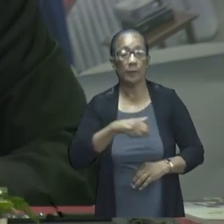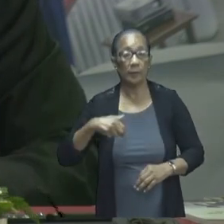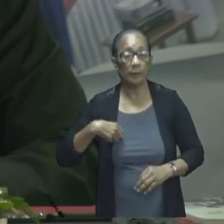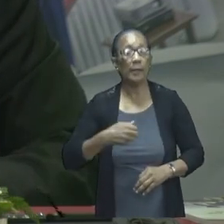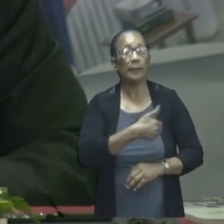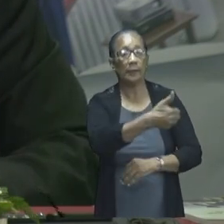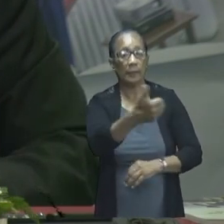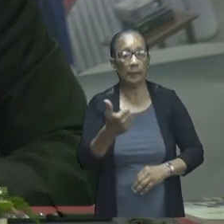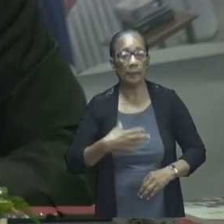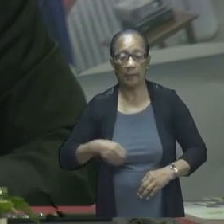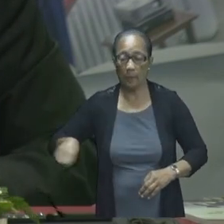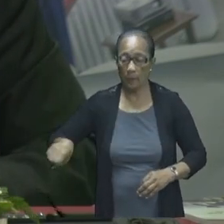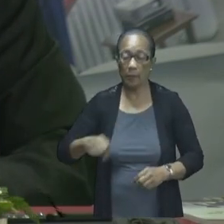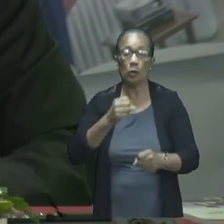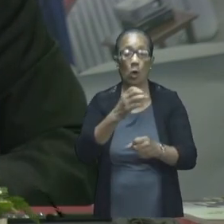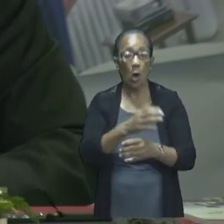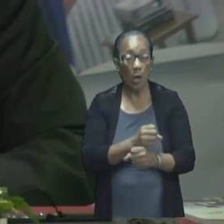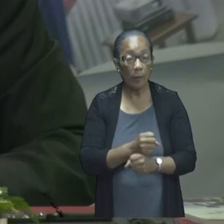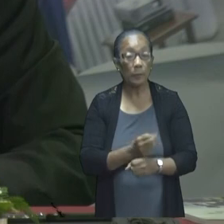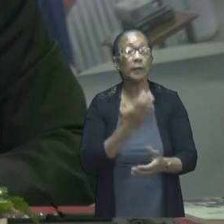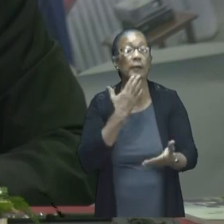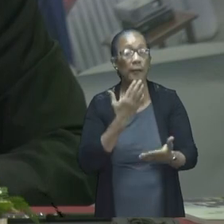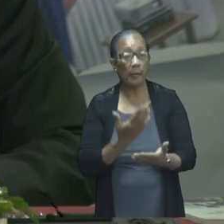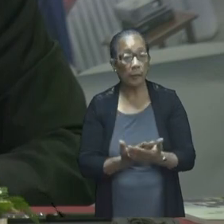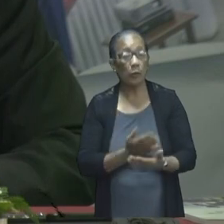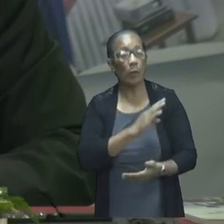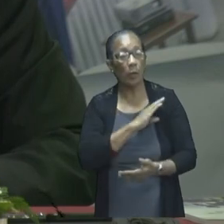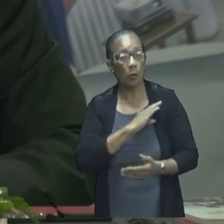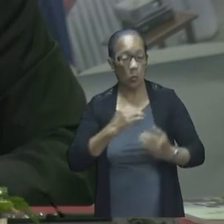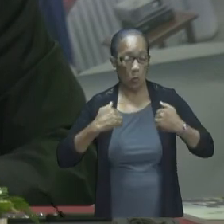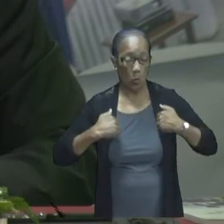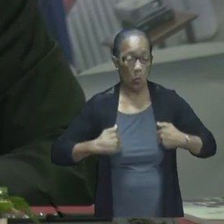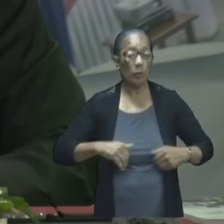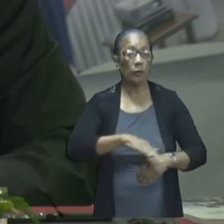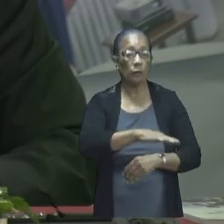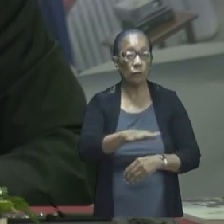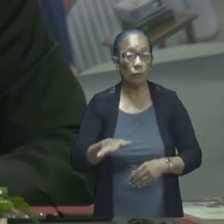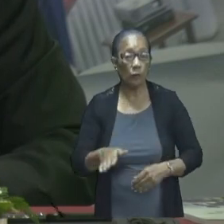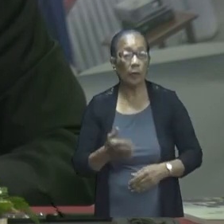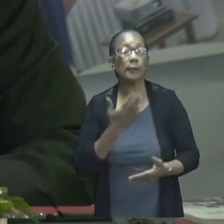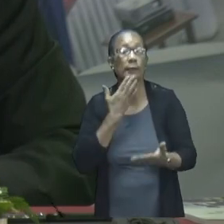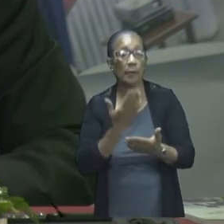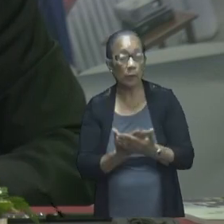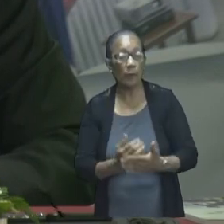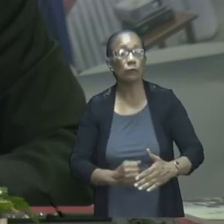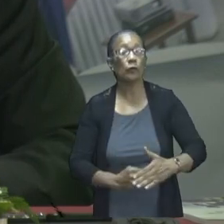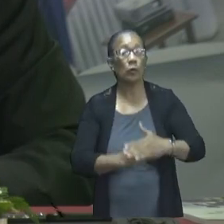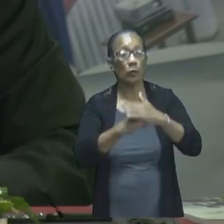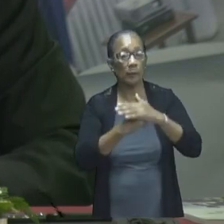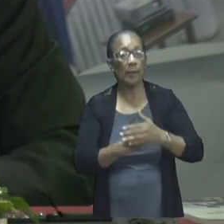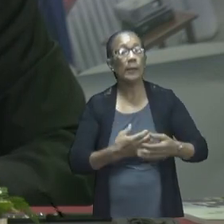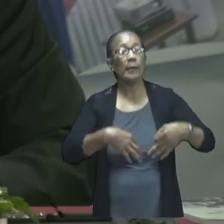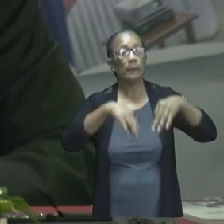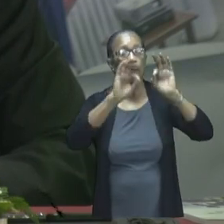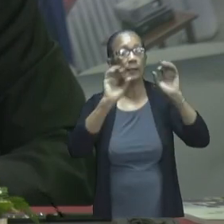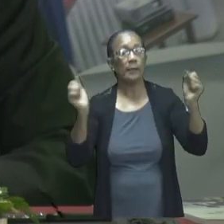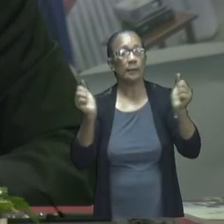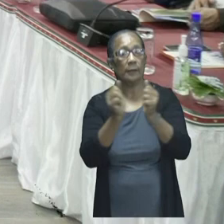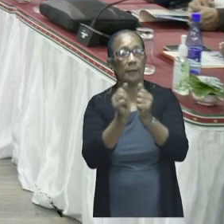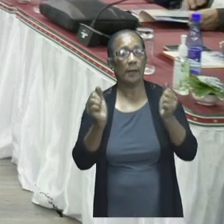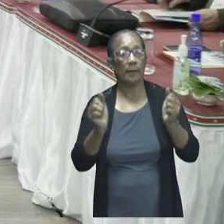levert en ik bedank ook het volk voor ondersteuning en het begrip en we gaan naar een beter jaar programma beter